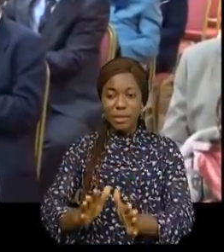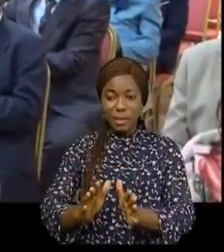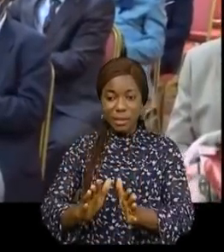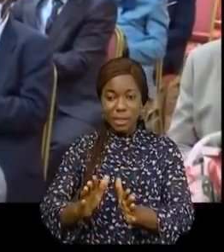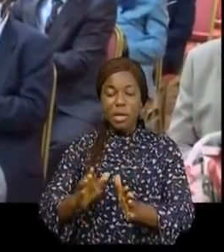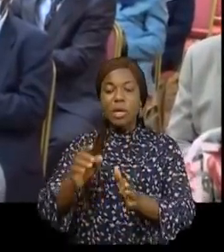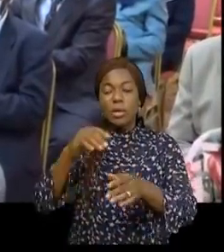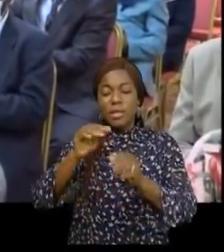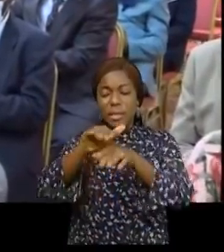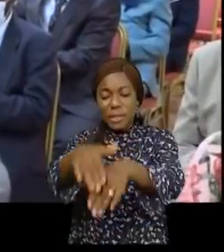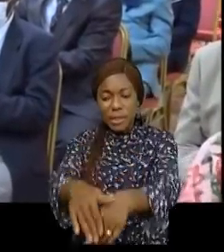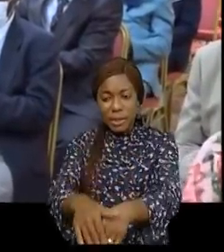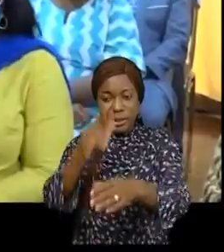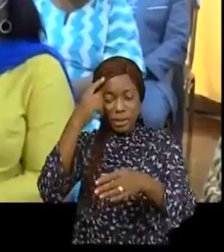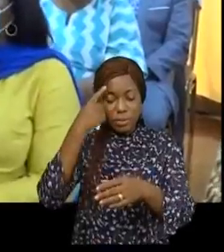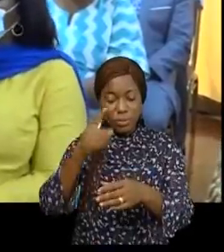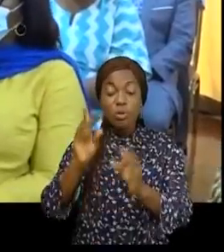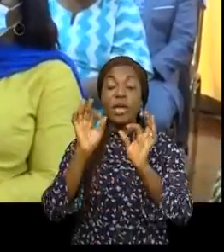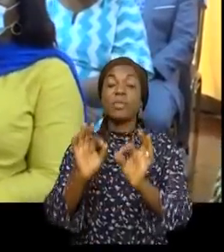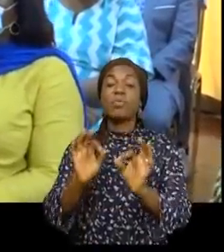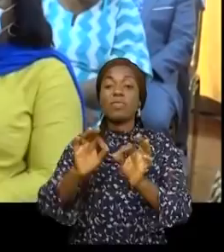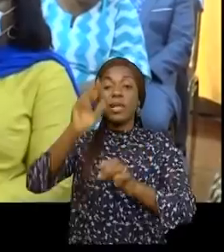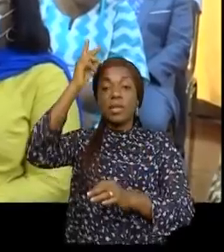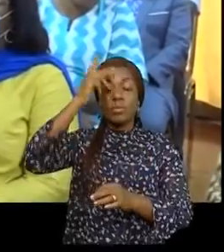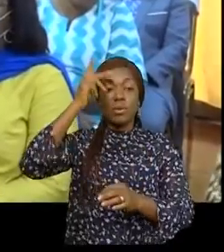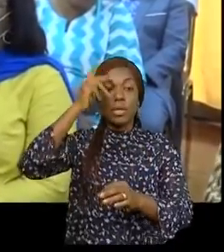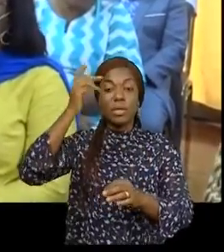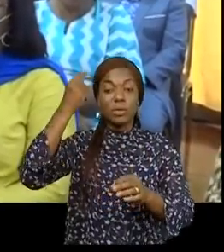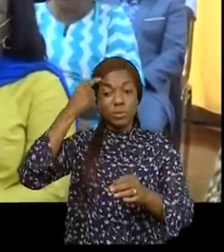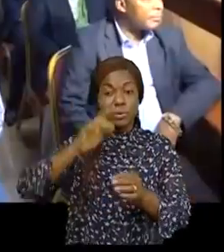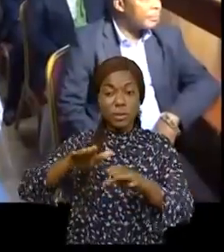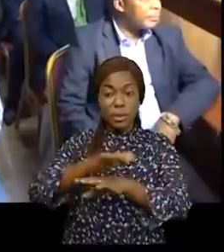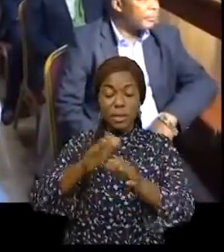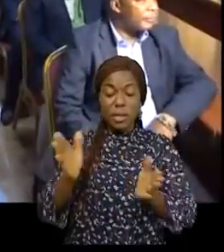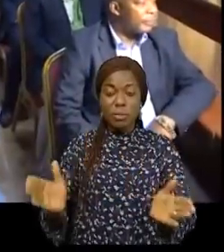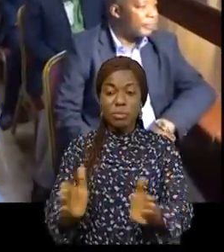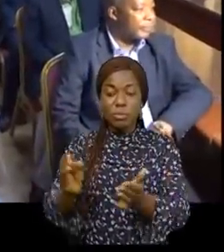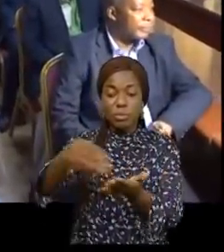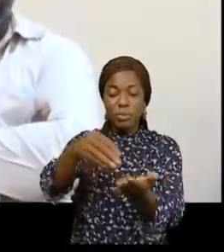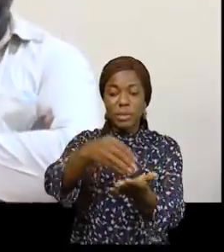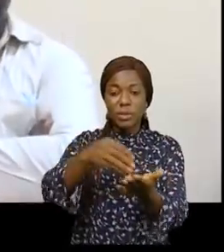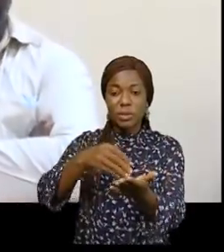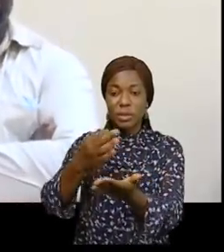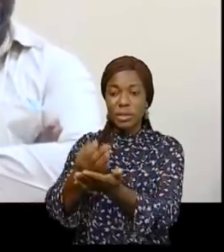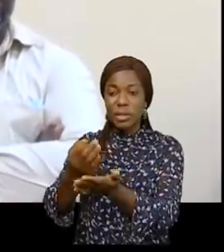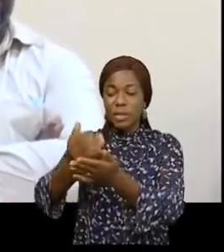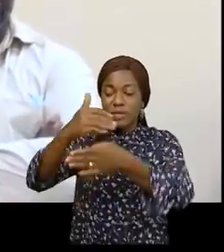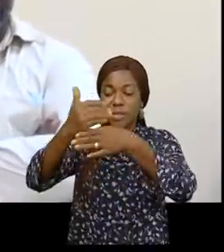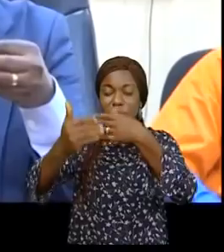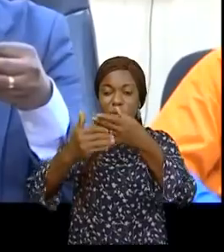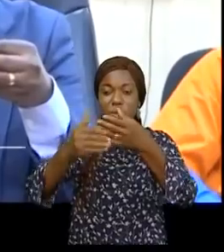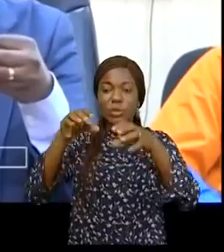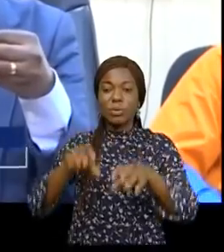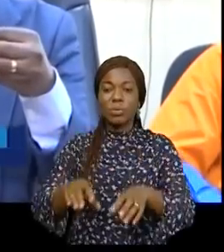route à s'engager pour sa nouvelle politique sur la mobilisation des recettes des infrastructures de la RDC. Alexis